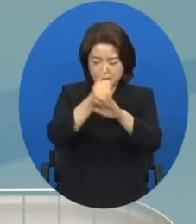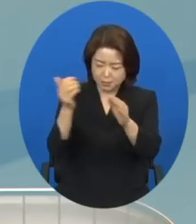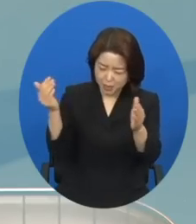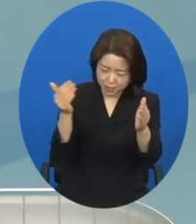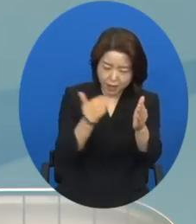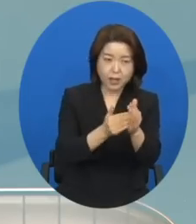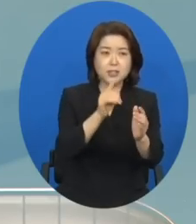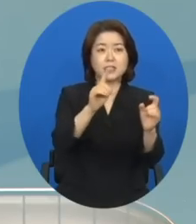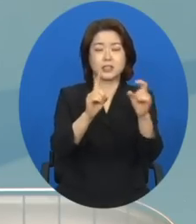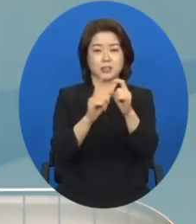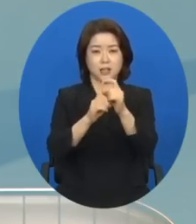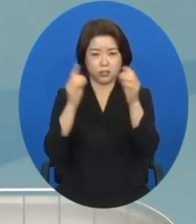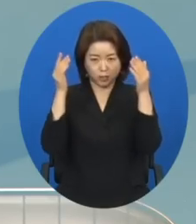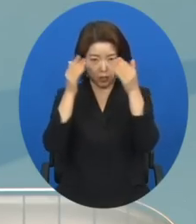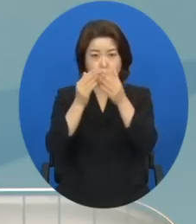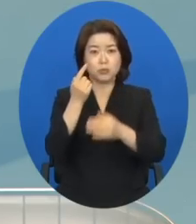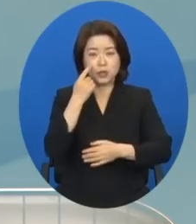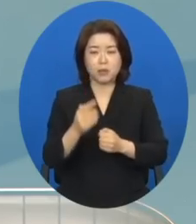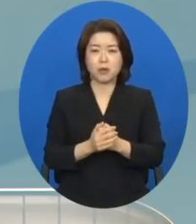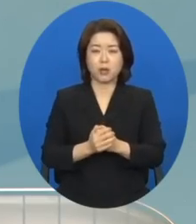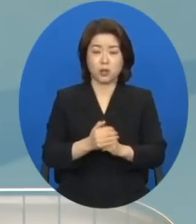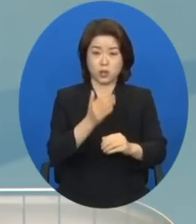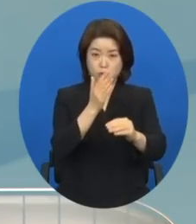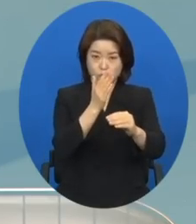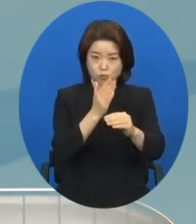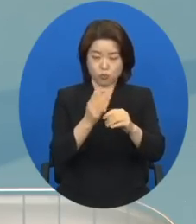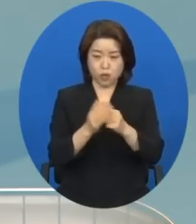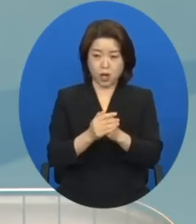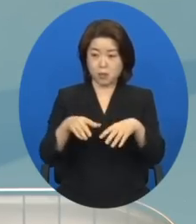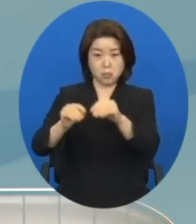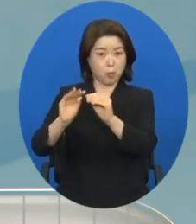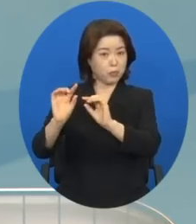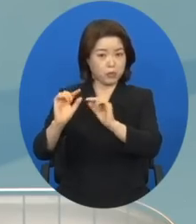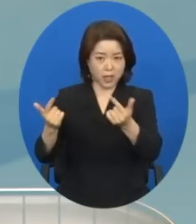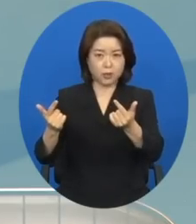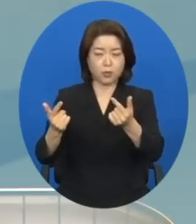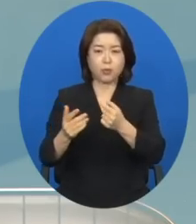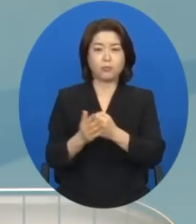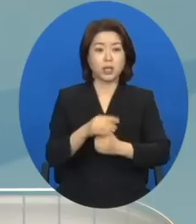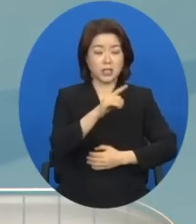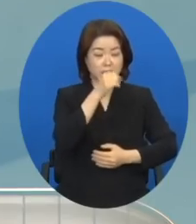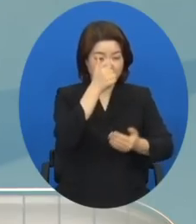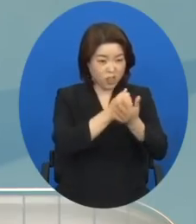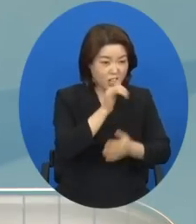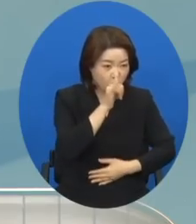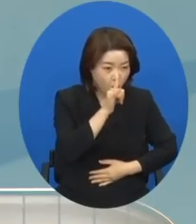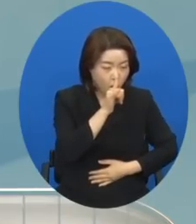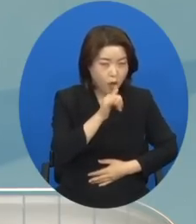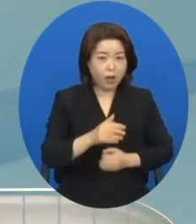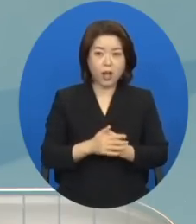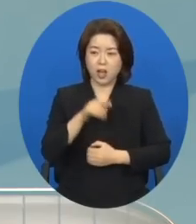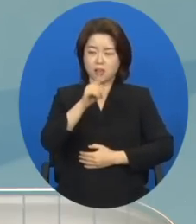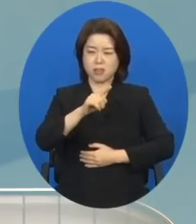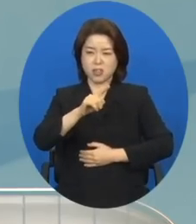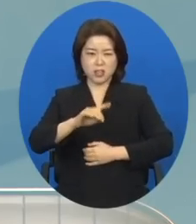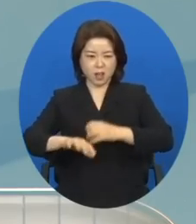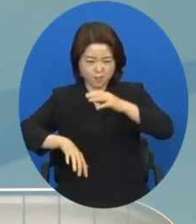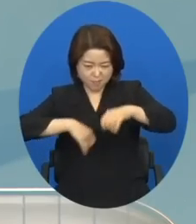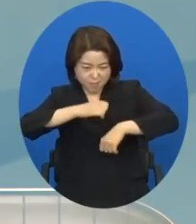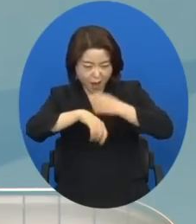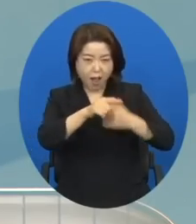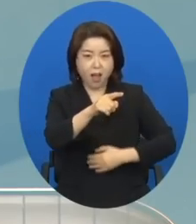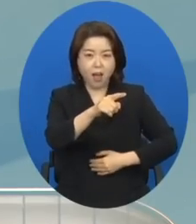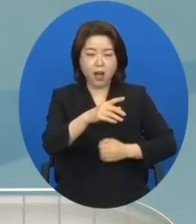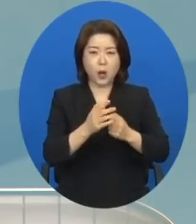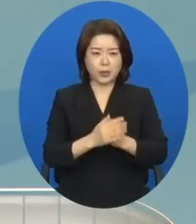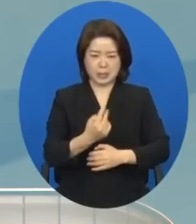한번 주목해 보십시오. 중도에 끊지 않고 너가 죄지었으니까 너가 망나니까